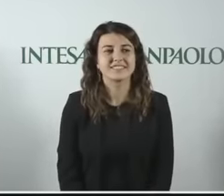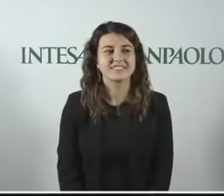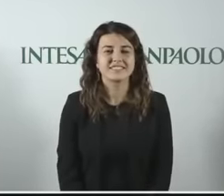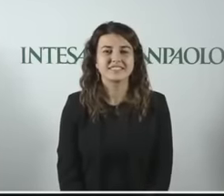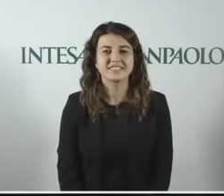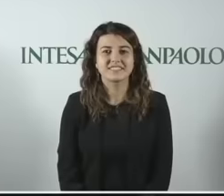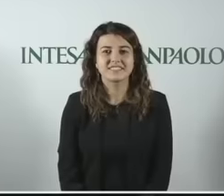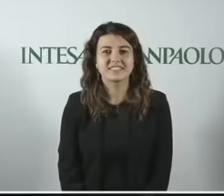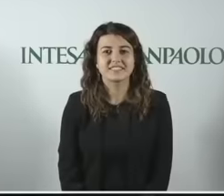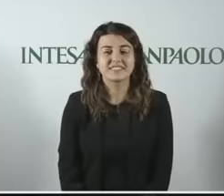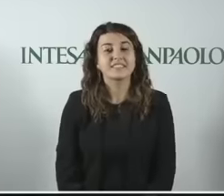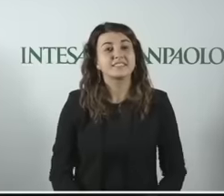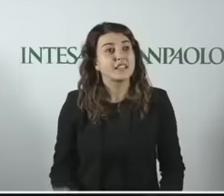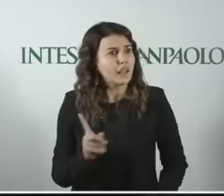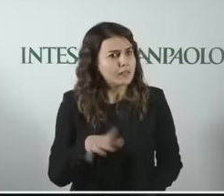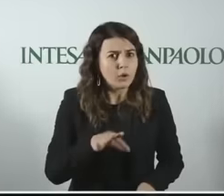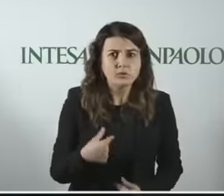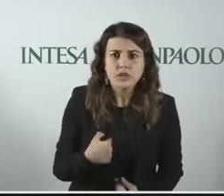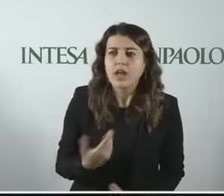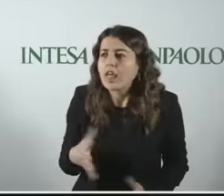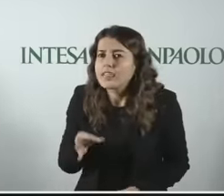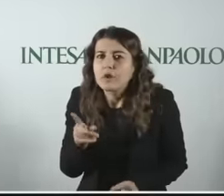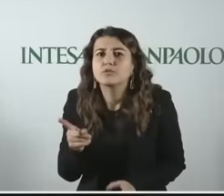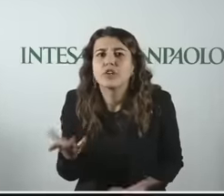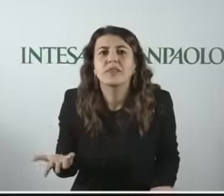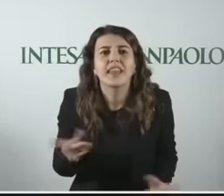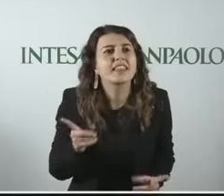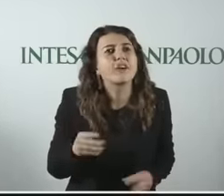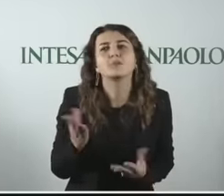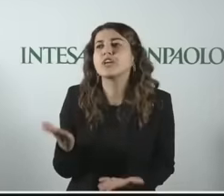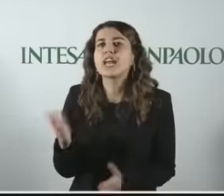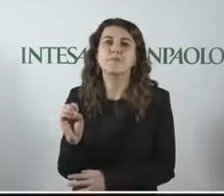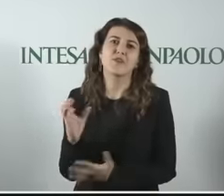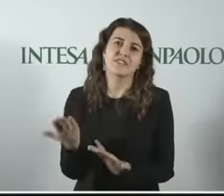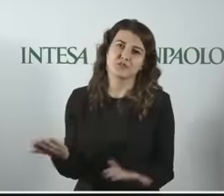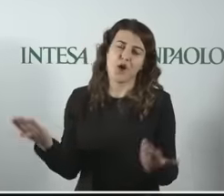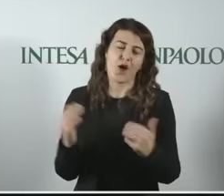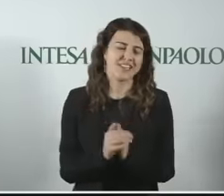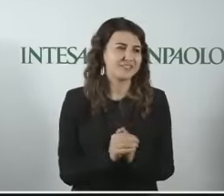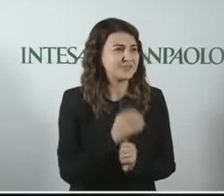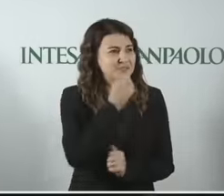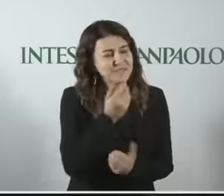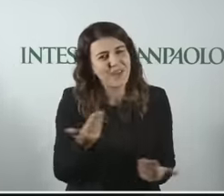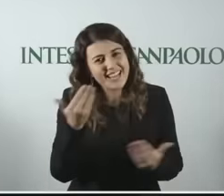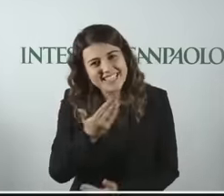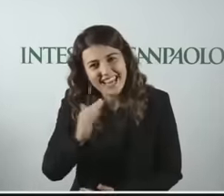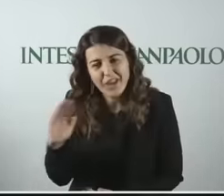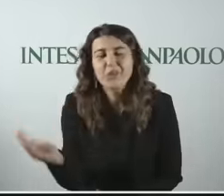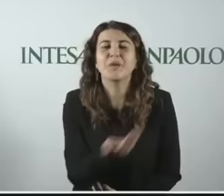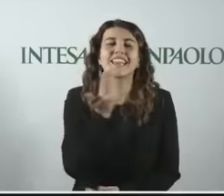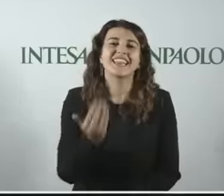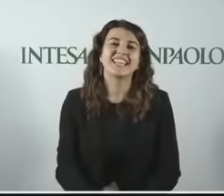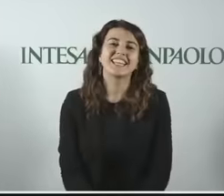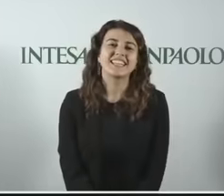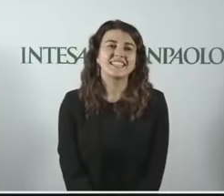buonasera Devo cominciare io Eh devi cominciare te deve cominciare lei professore Allora Buonasera a tutti